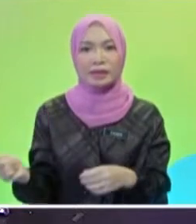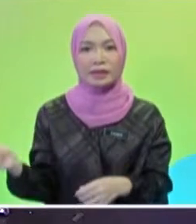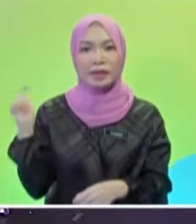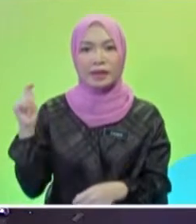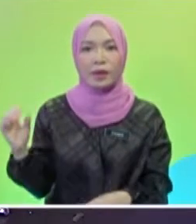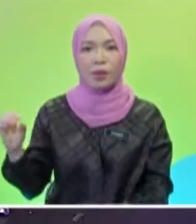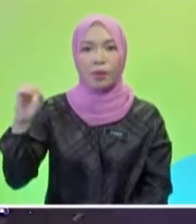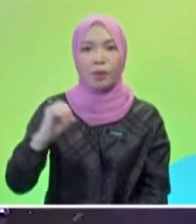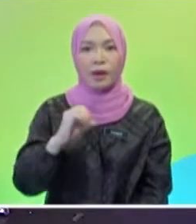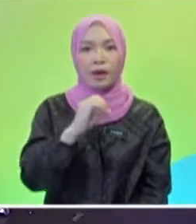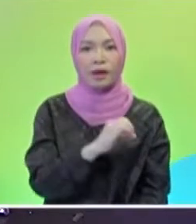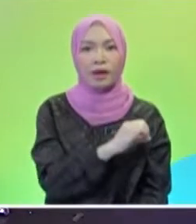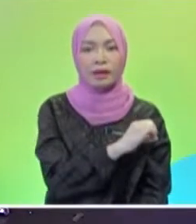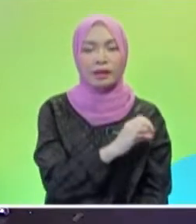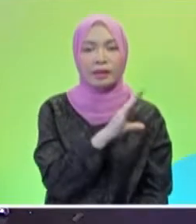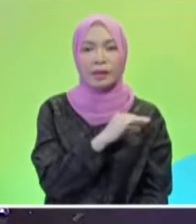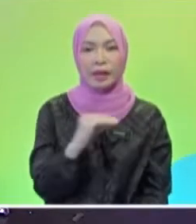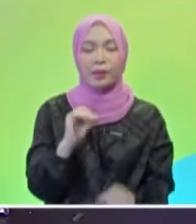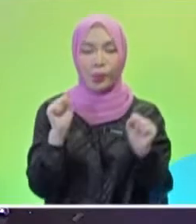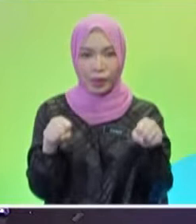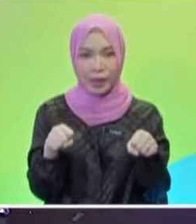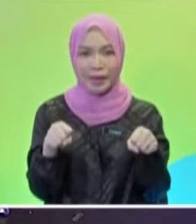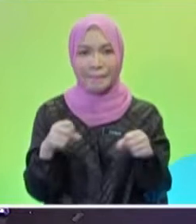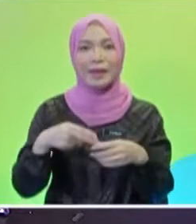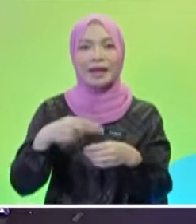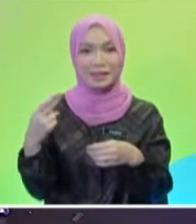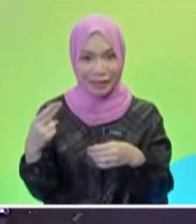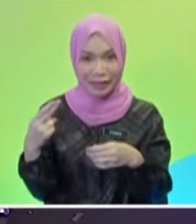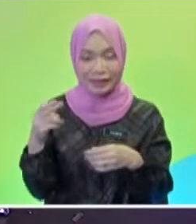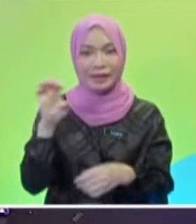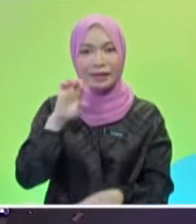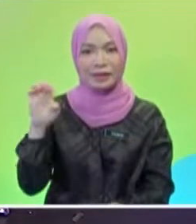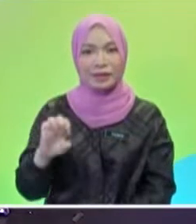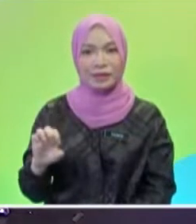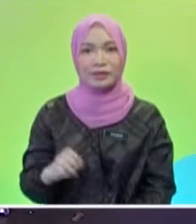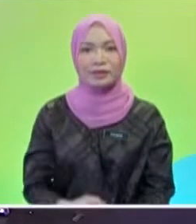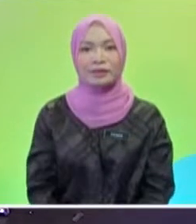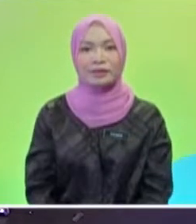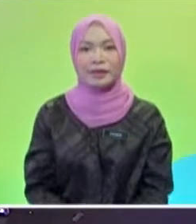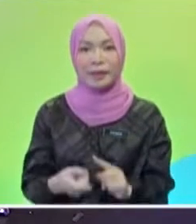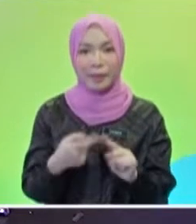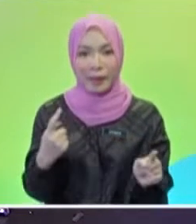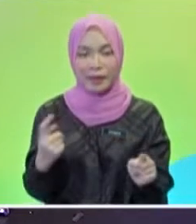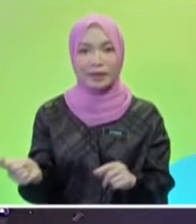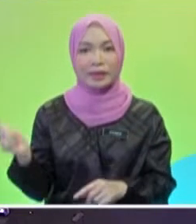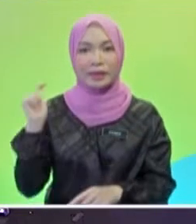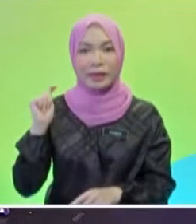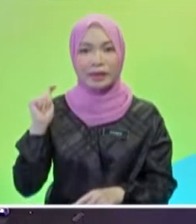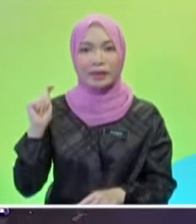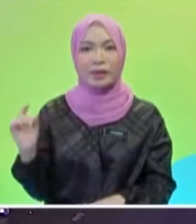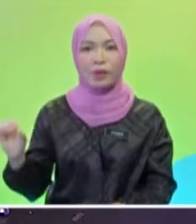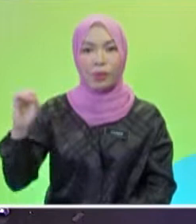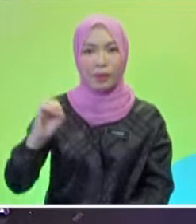aneh Magrib letakkanlah ke turbin turbin untuk menghasilkan elektrik yakin raih pada tenaga kinetik ombak